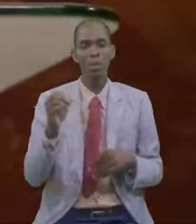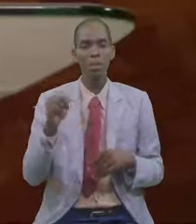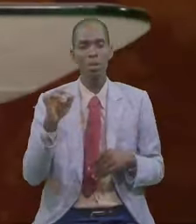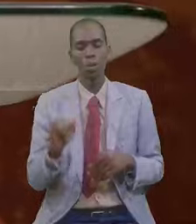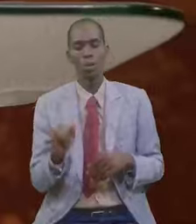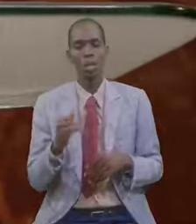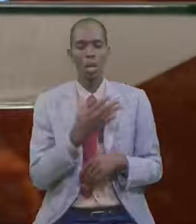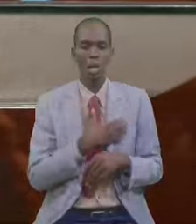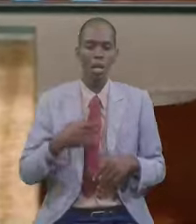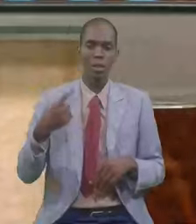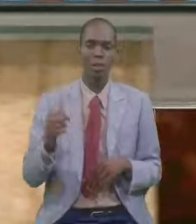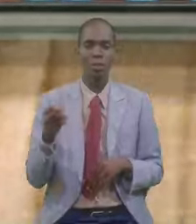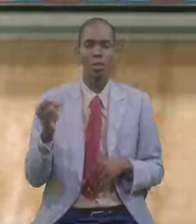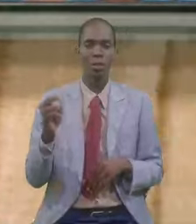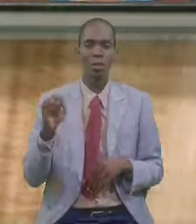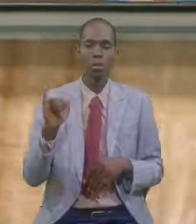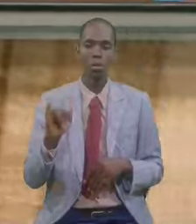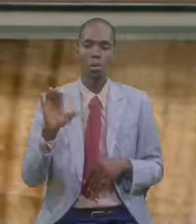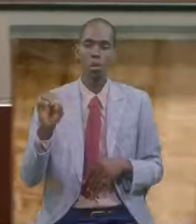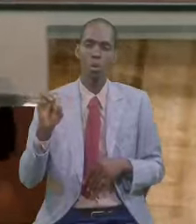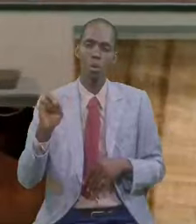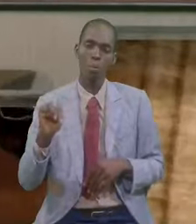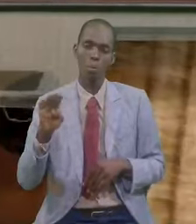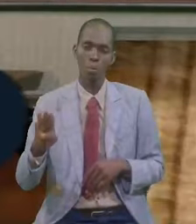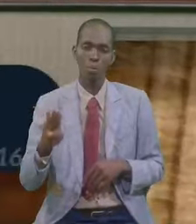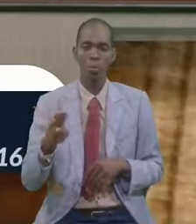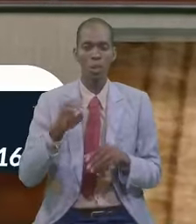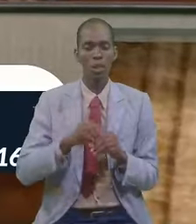rayons. Nous allons à